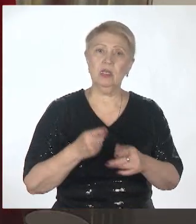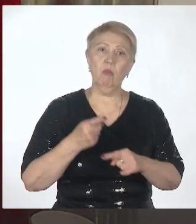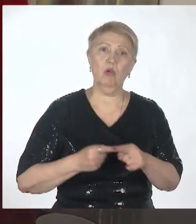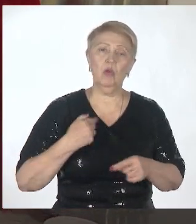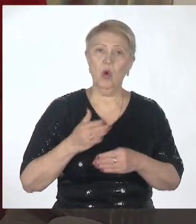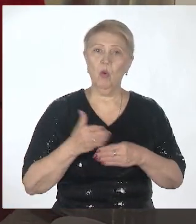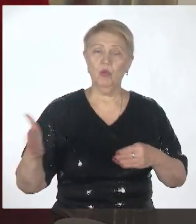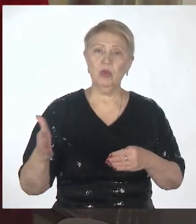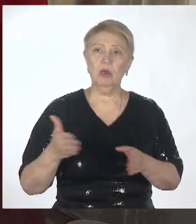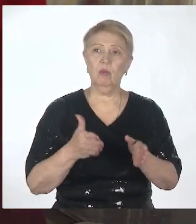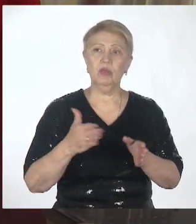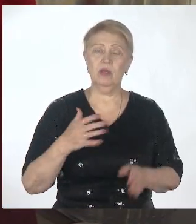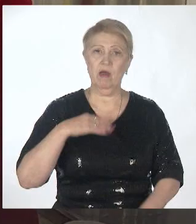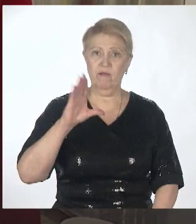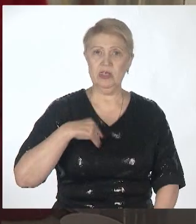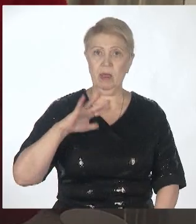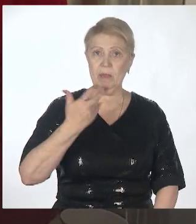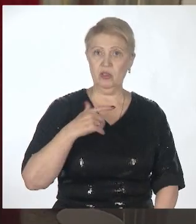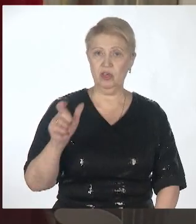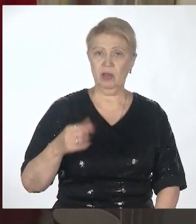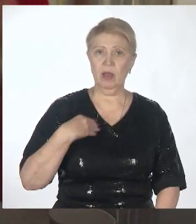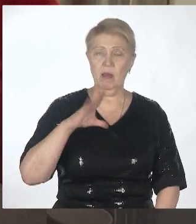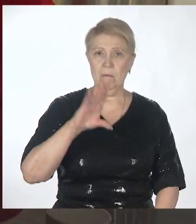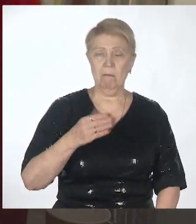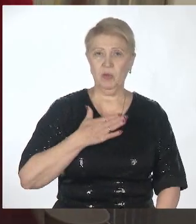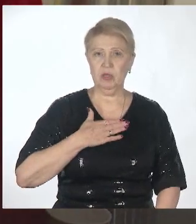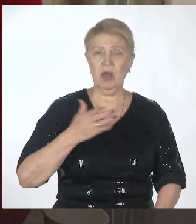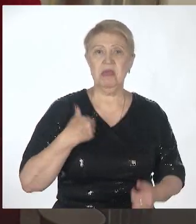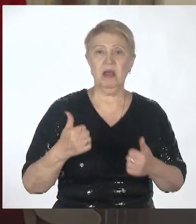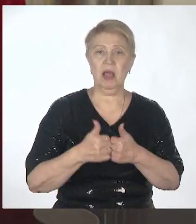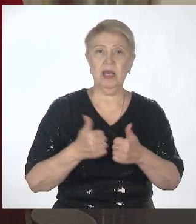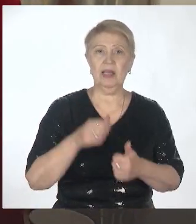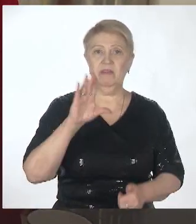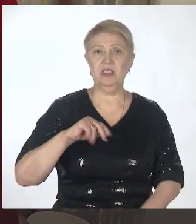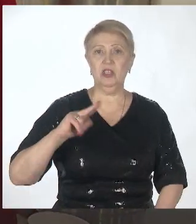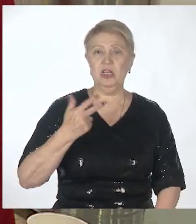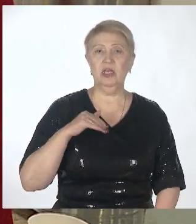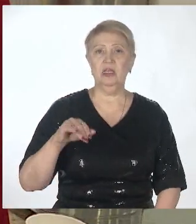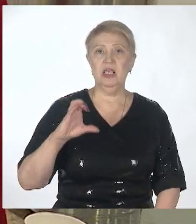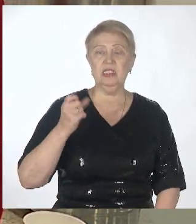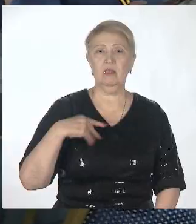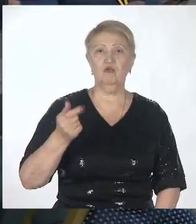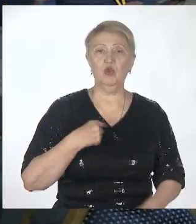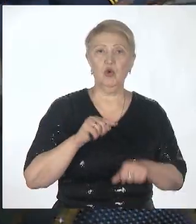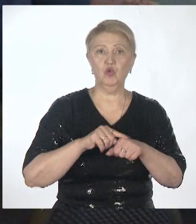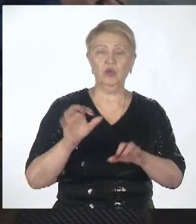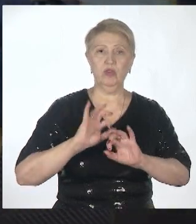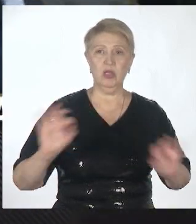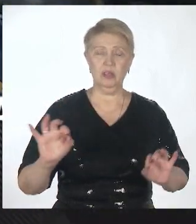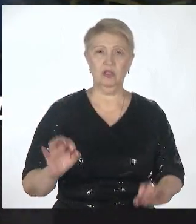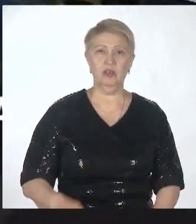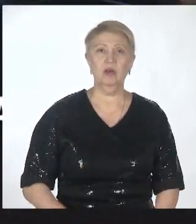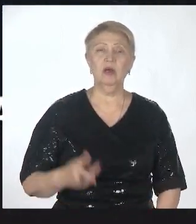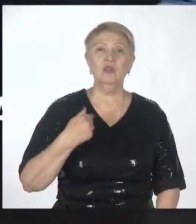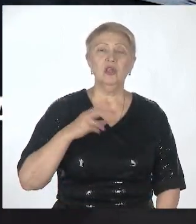Нет, все 5 человек, мои коллеги, у всех отрицательно, все 3 теста. И чувствую себя хорошо, настрой боевой. Из-за ковида в